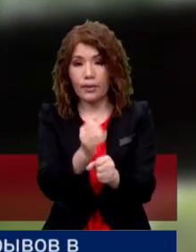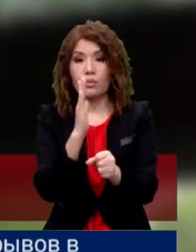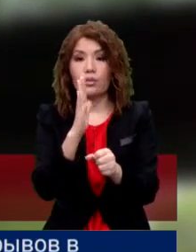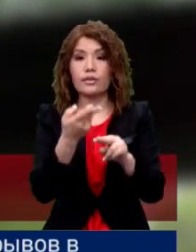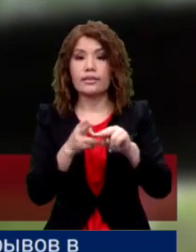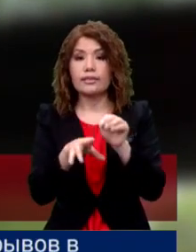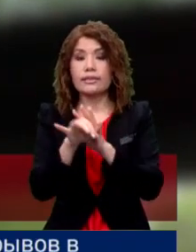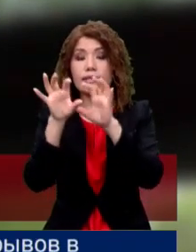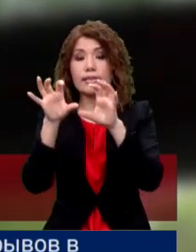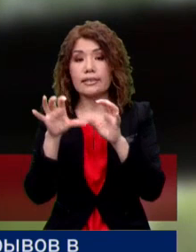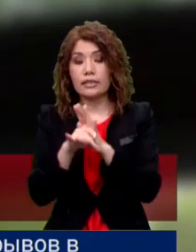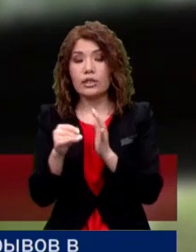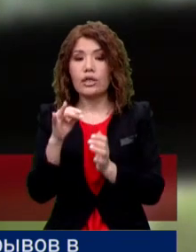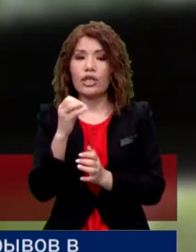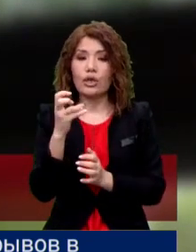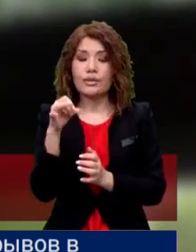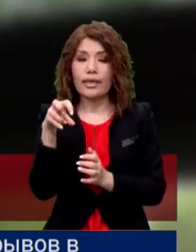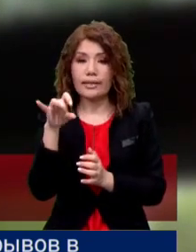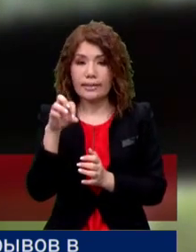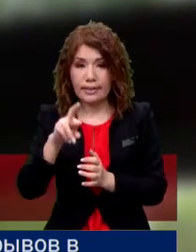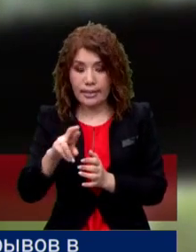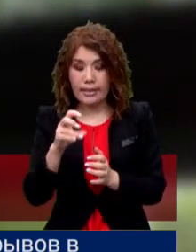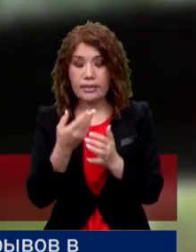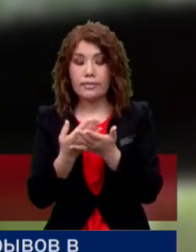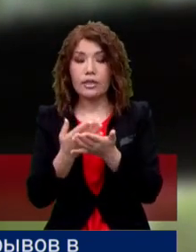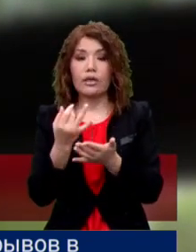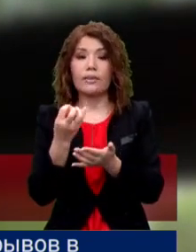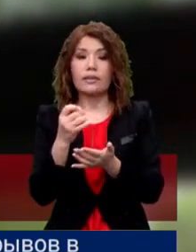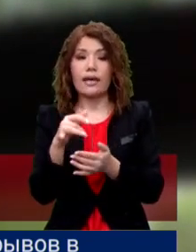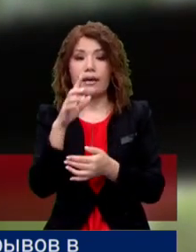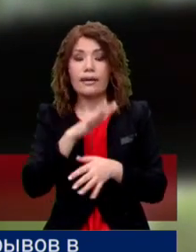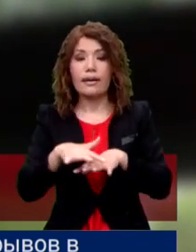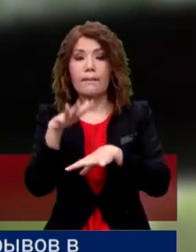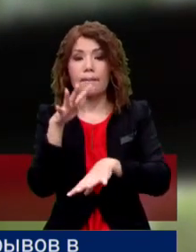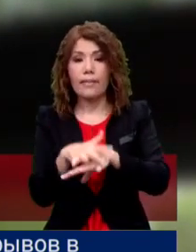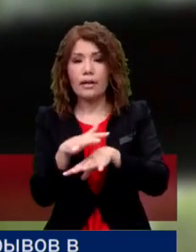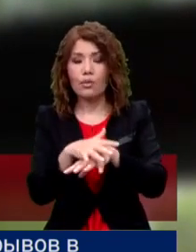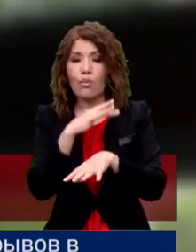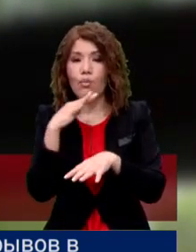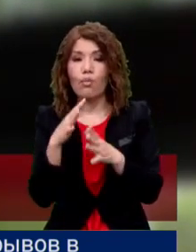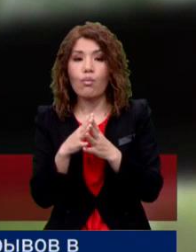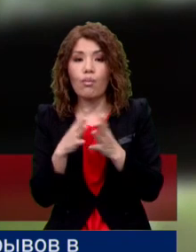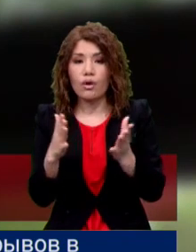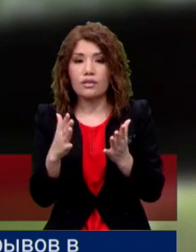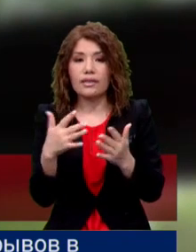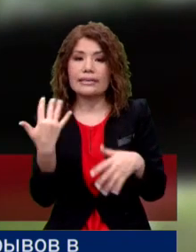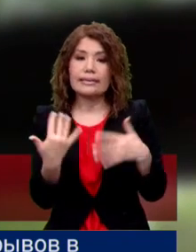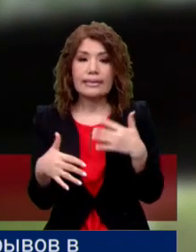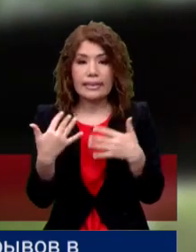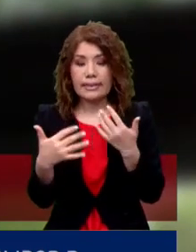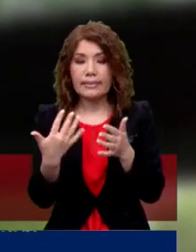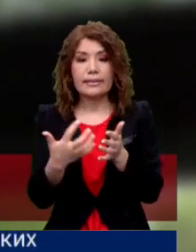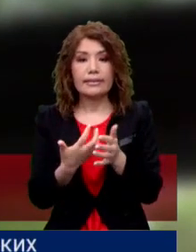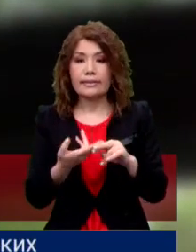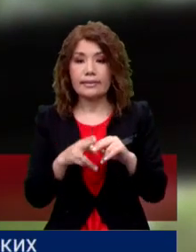таңда қалыптасып отырған геосаяси жағдайларға байланысты еліміздің банктерінің көпшілігінің қауқарсыз болып отырғанына